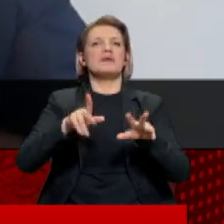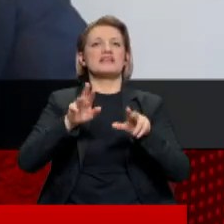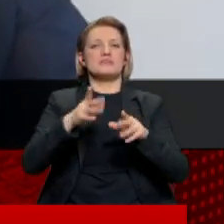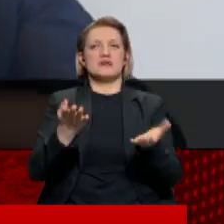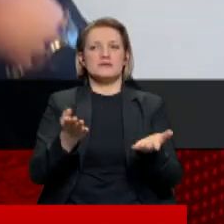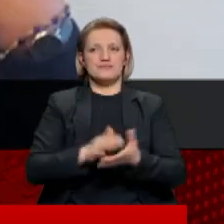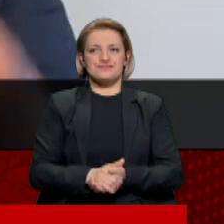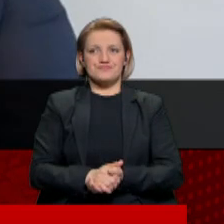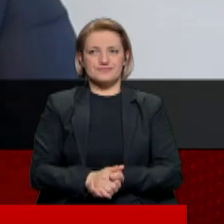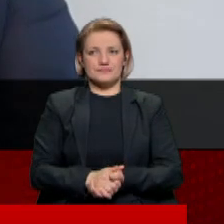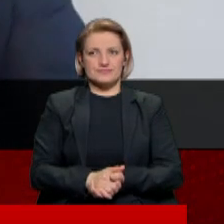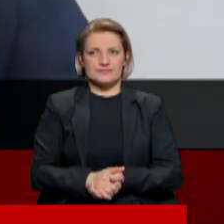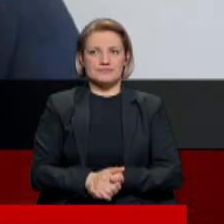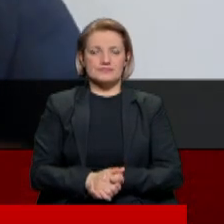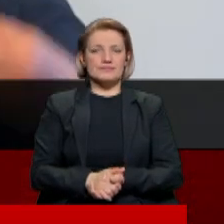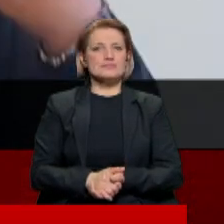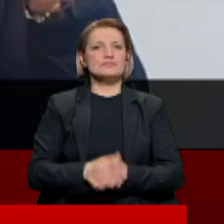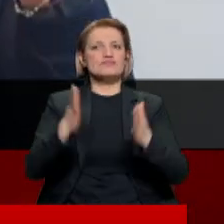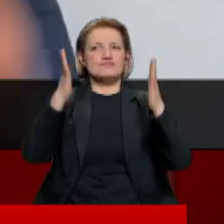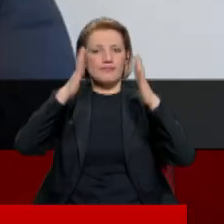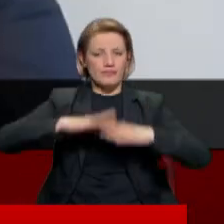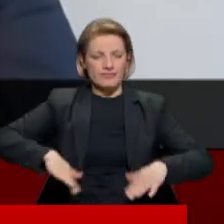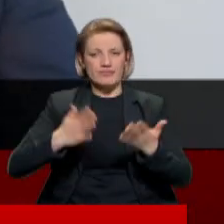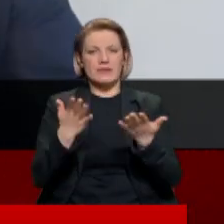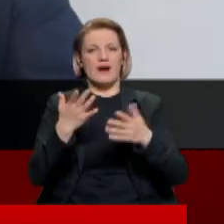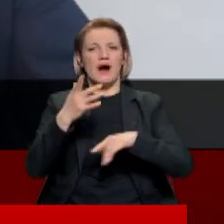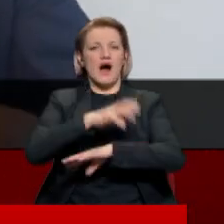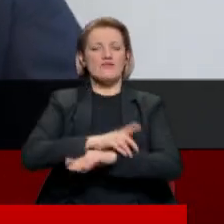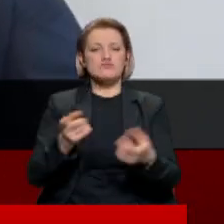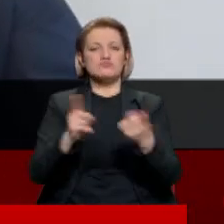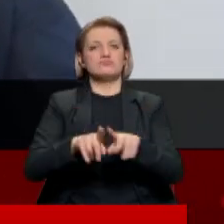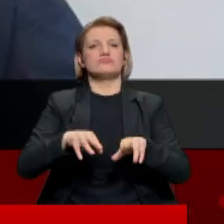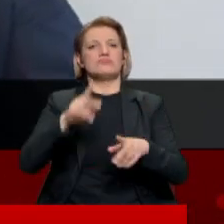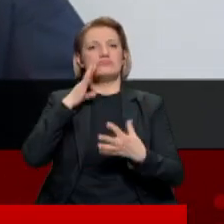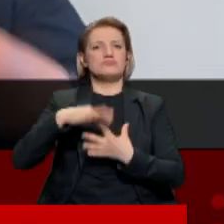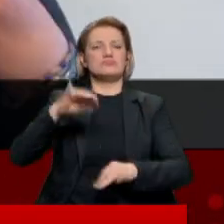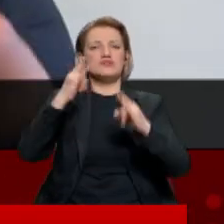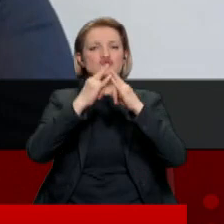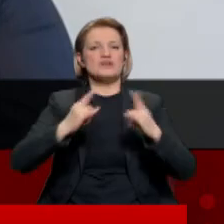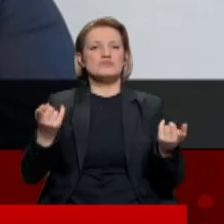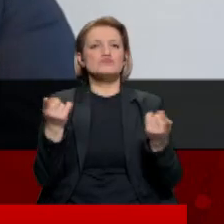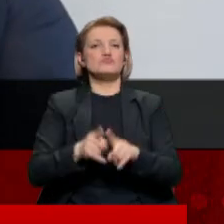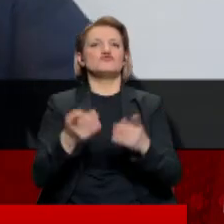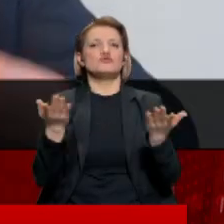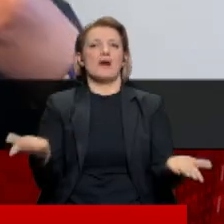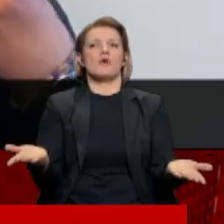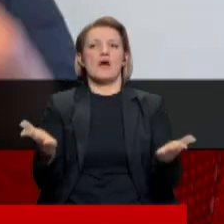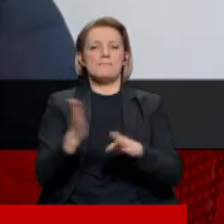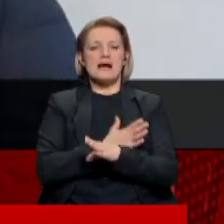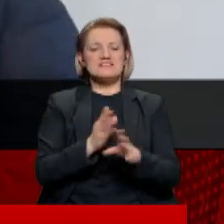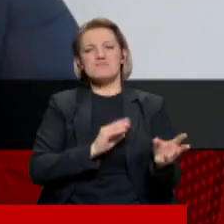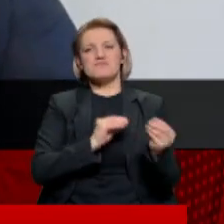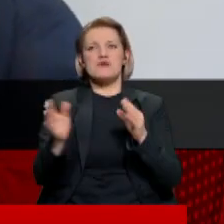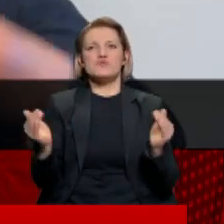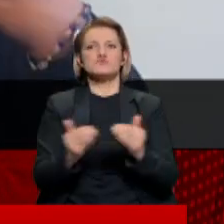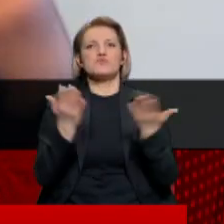Göçükle aracı buluşturamadığı gibi. Göçükle AFAD'ı buluşturamadığı gibi insanlarımız da çadırı buluşturamıyor. Erzağı